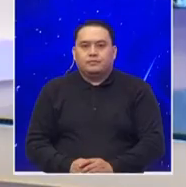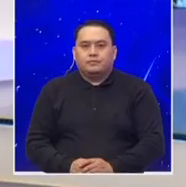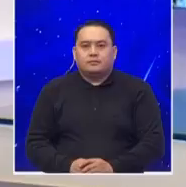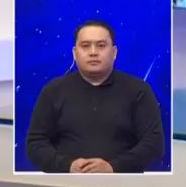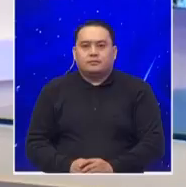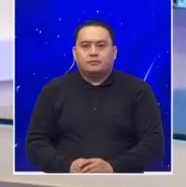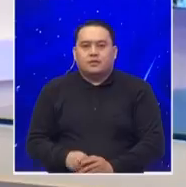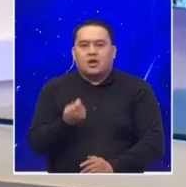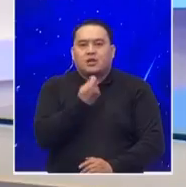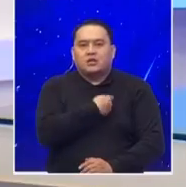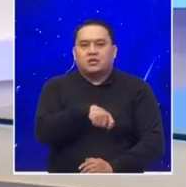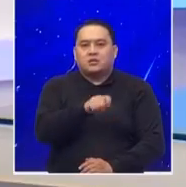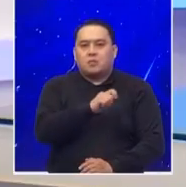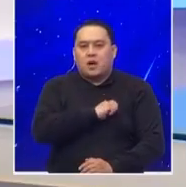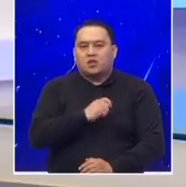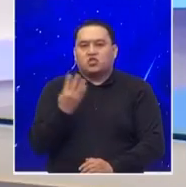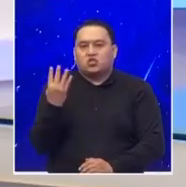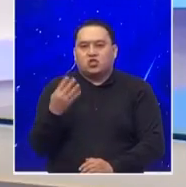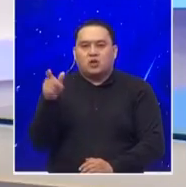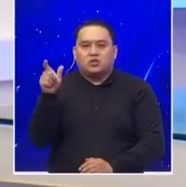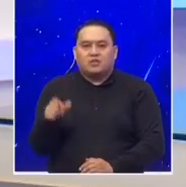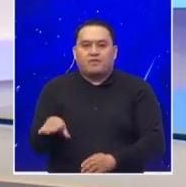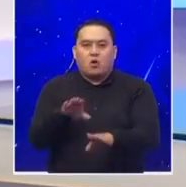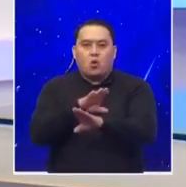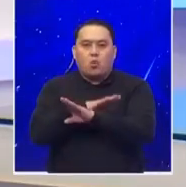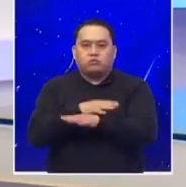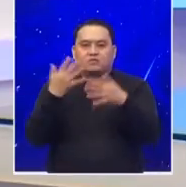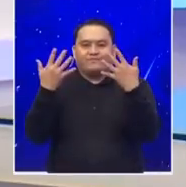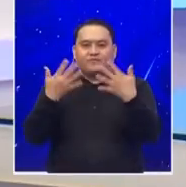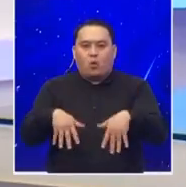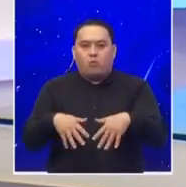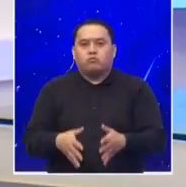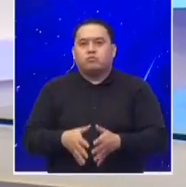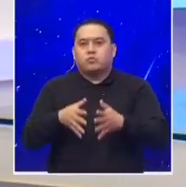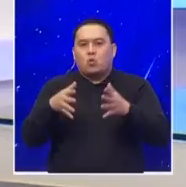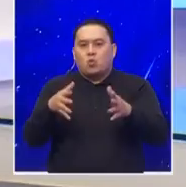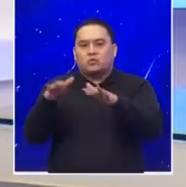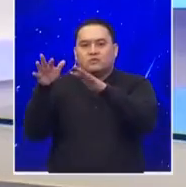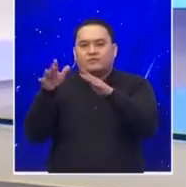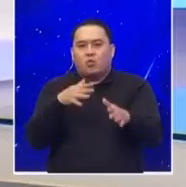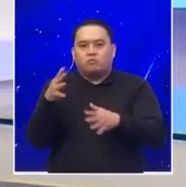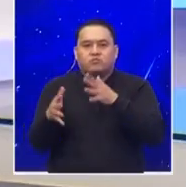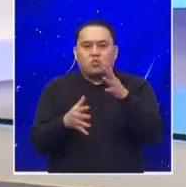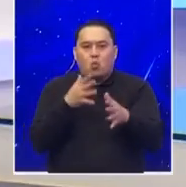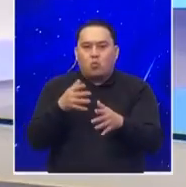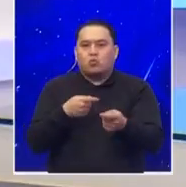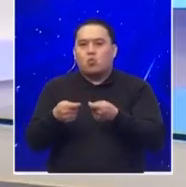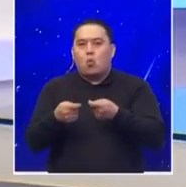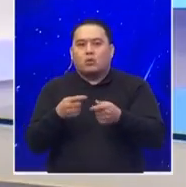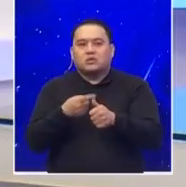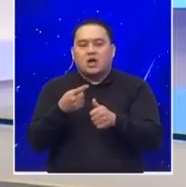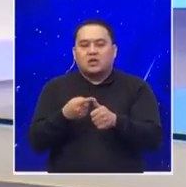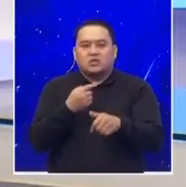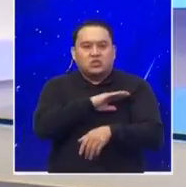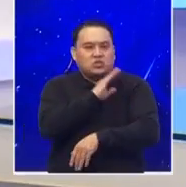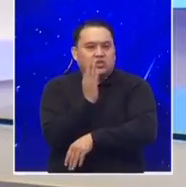В Испании по меньшей мере 4 человека погибли из-за обрушившейся на большую часть страны бури, которую власти называют